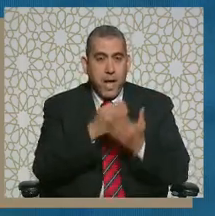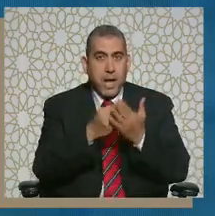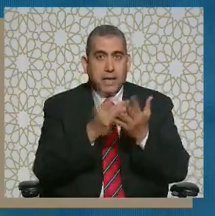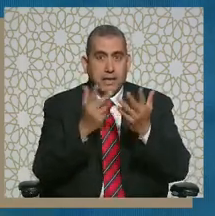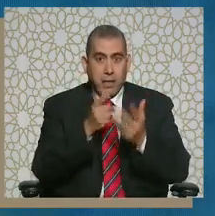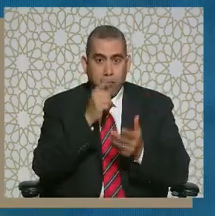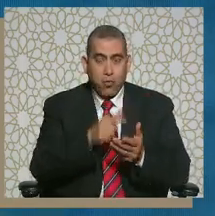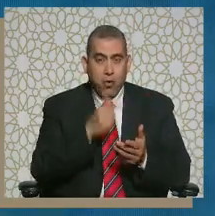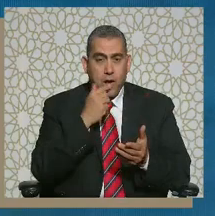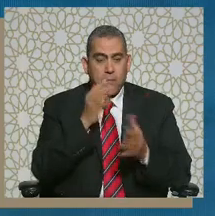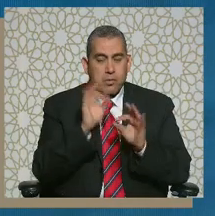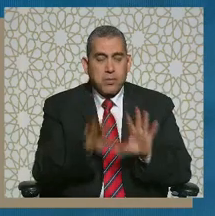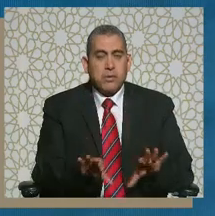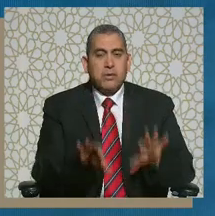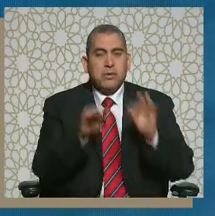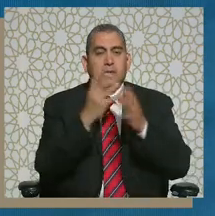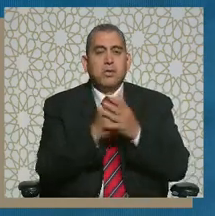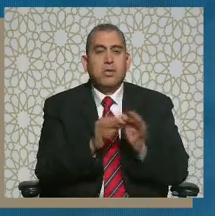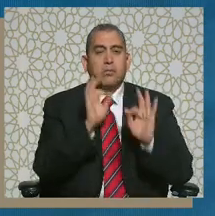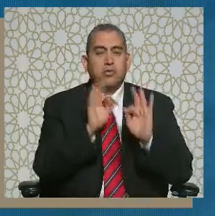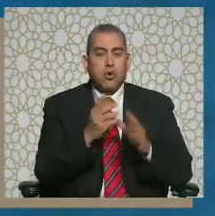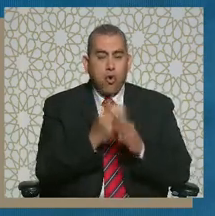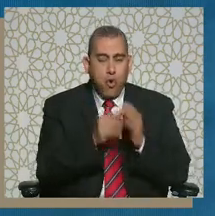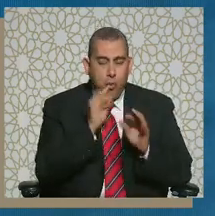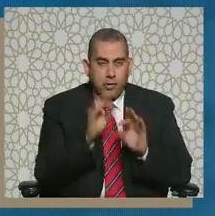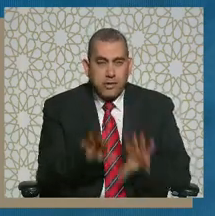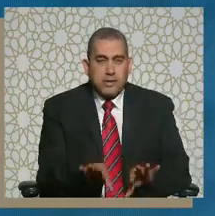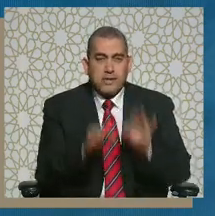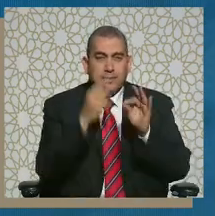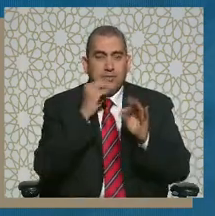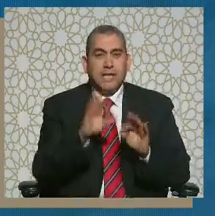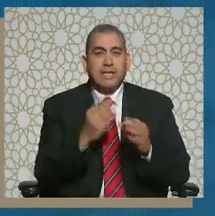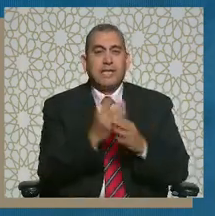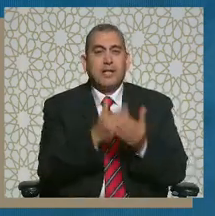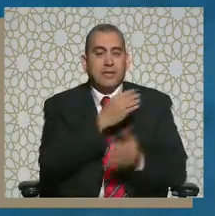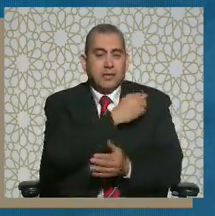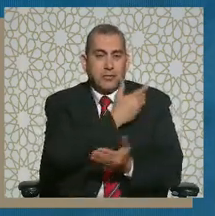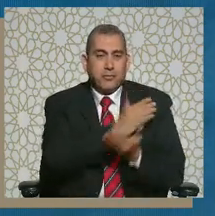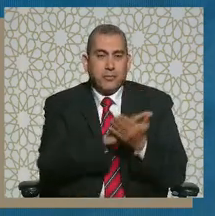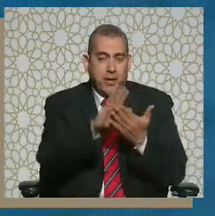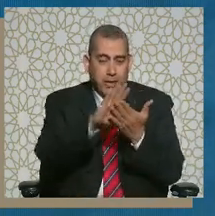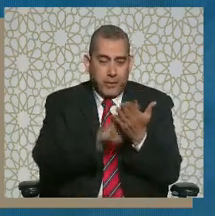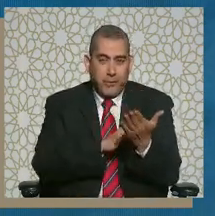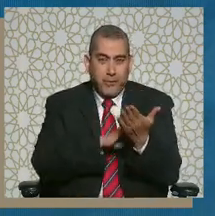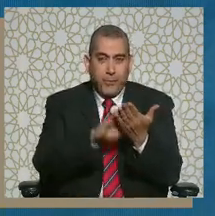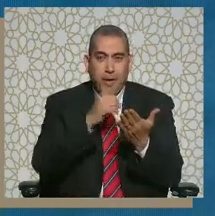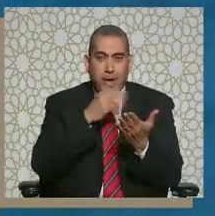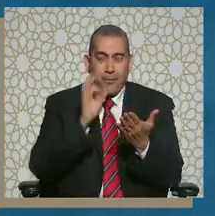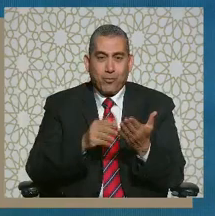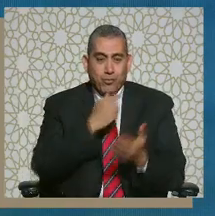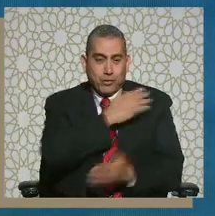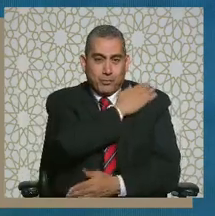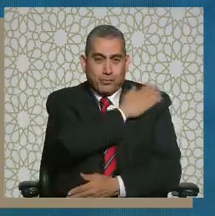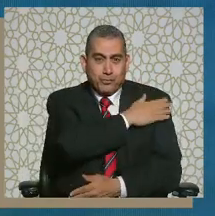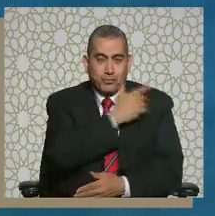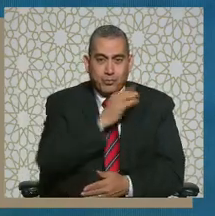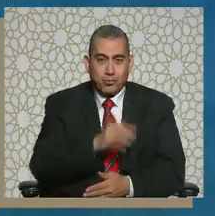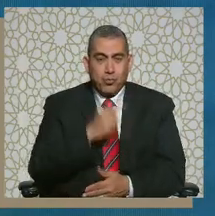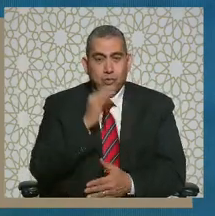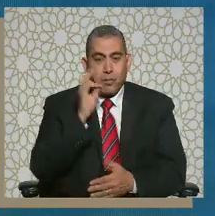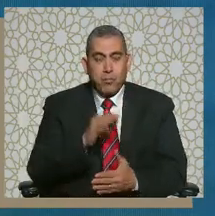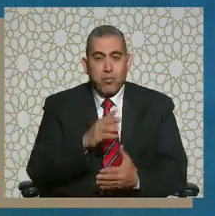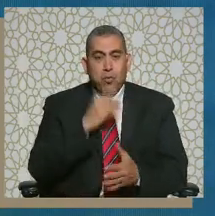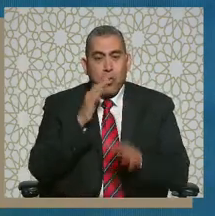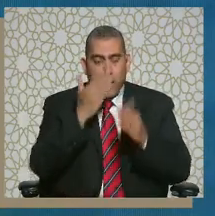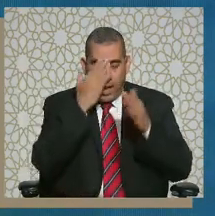عاد كيوم ولدته امه انا اعتقادي دايما ان كل العبادات بتعيد الانسان كما ولدته